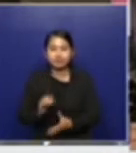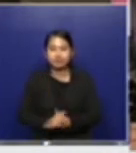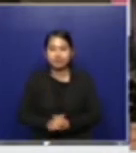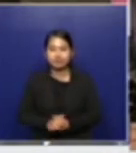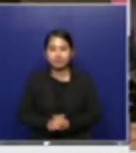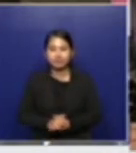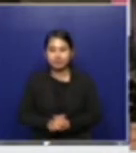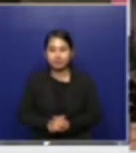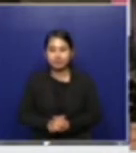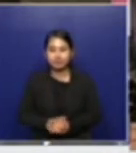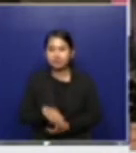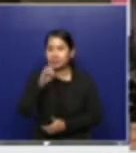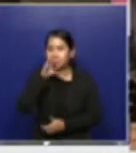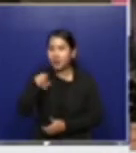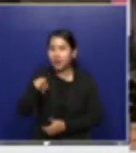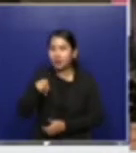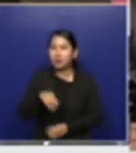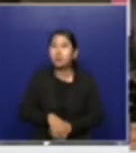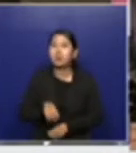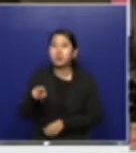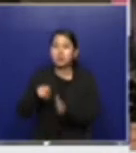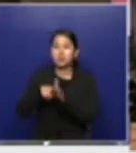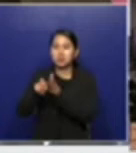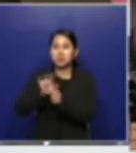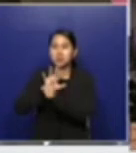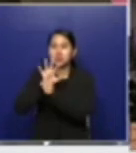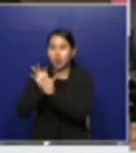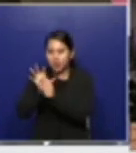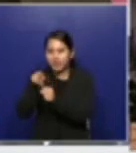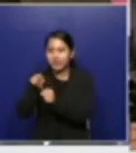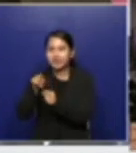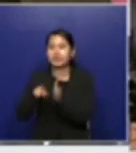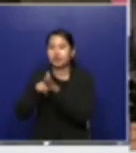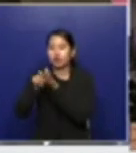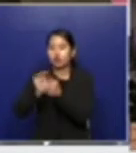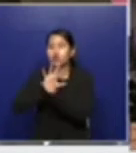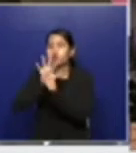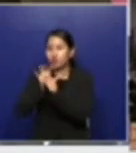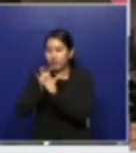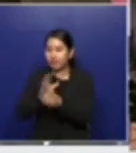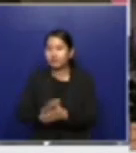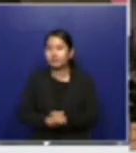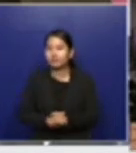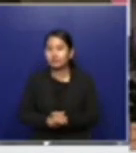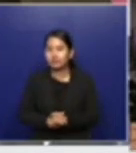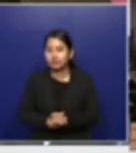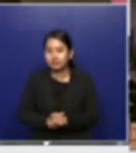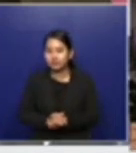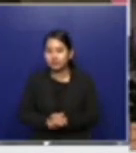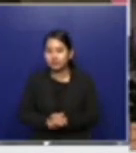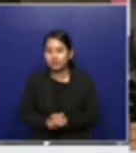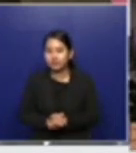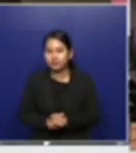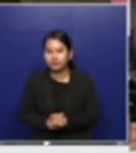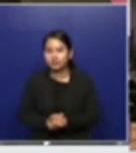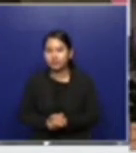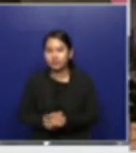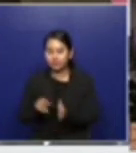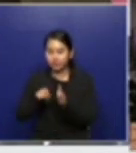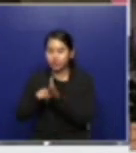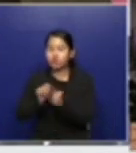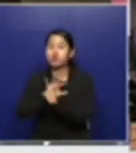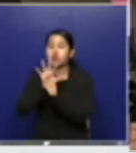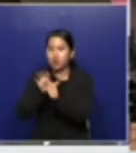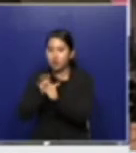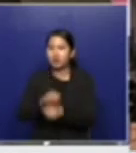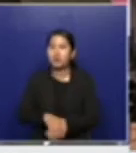ายหรือไปใส่ความบักโควิดภาษาอีสานก็เอิ้นบักโควิดภาษาไทยก็เรียกว่าไอ้โควิด19อะ